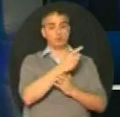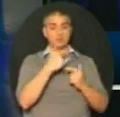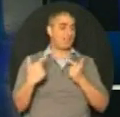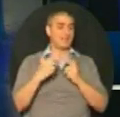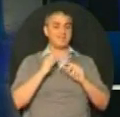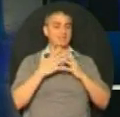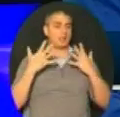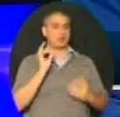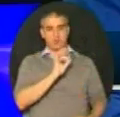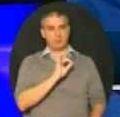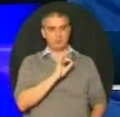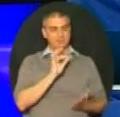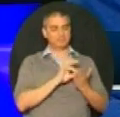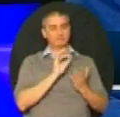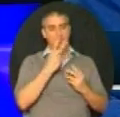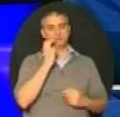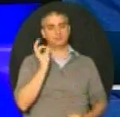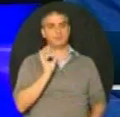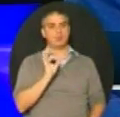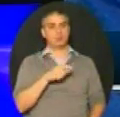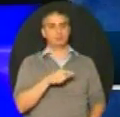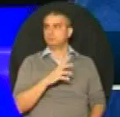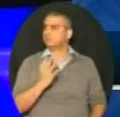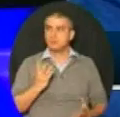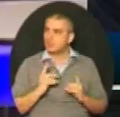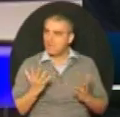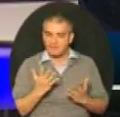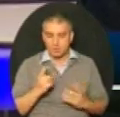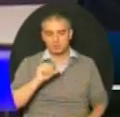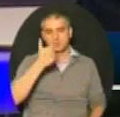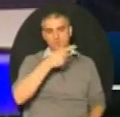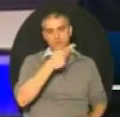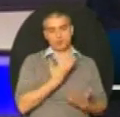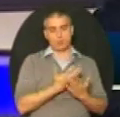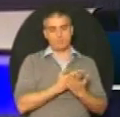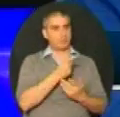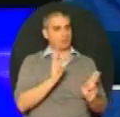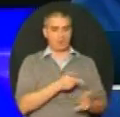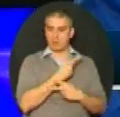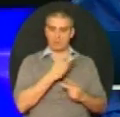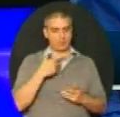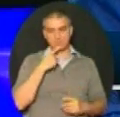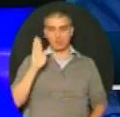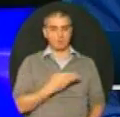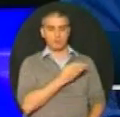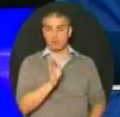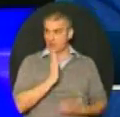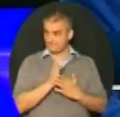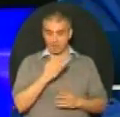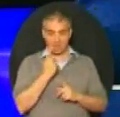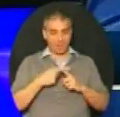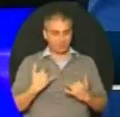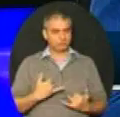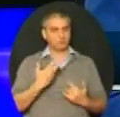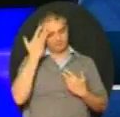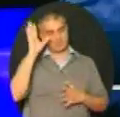הגדול ביותר שלך זה הסעיף של ה-20% האלה. דרך איפה? דרך איפה, קודם כל, בעובדה שאתה לא יכול להיות זגזגן. זגזגת עד עכשיו,